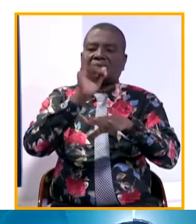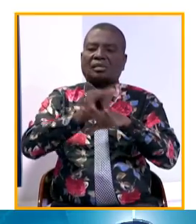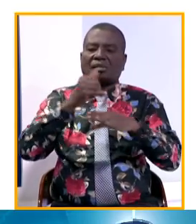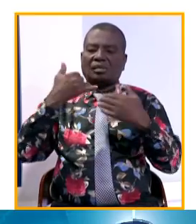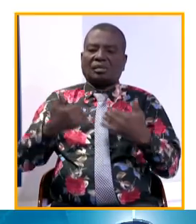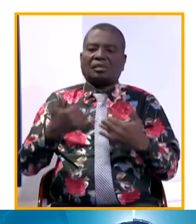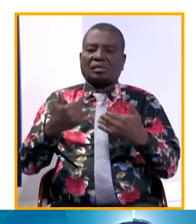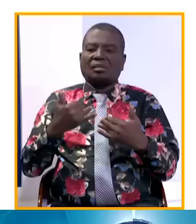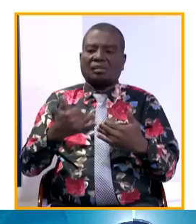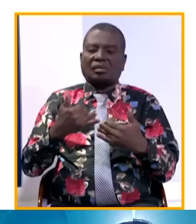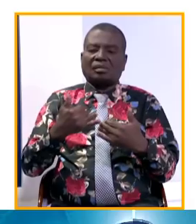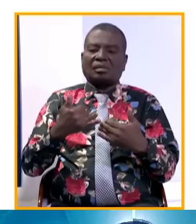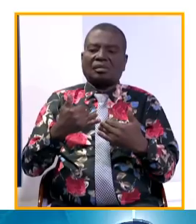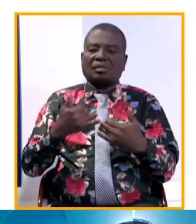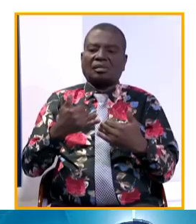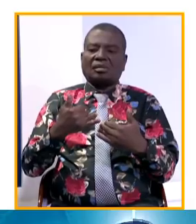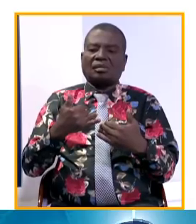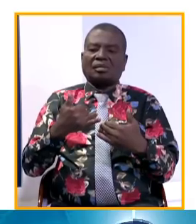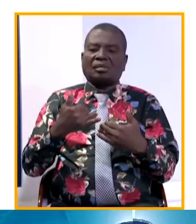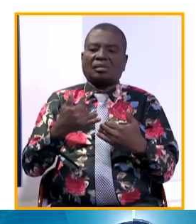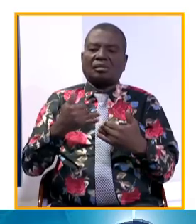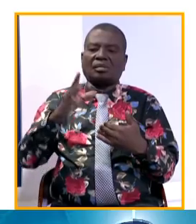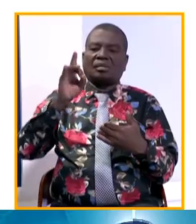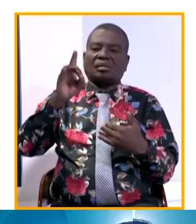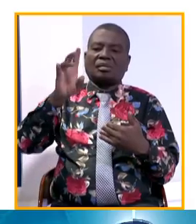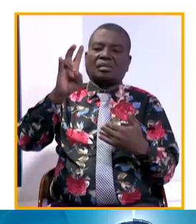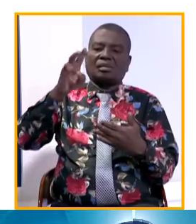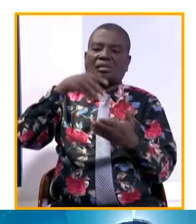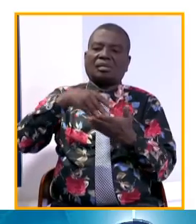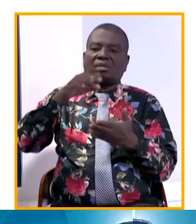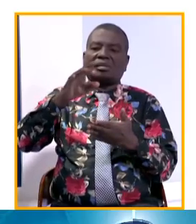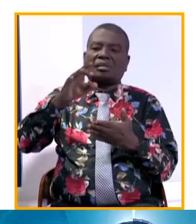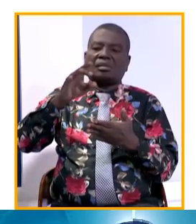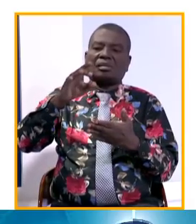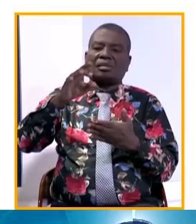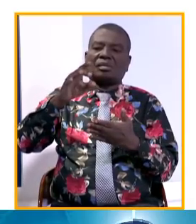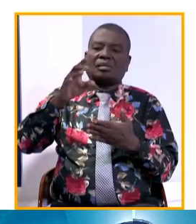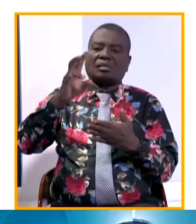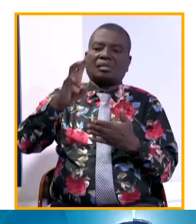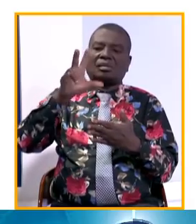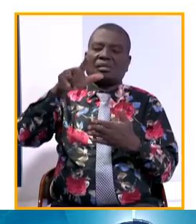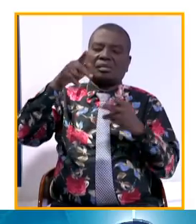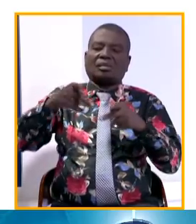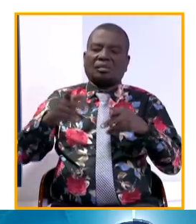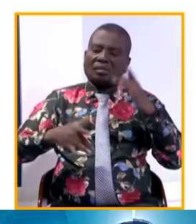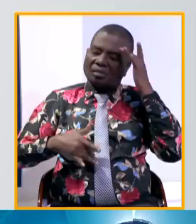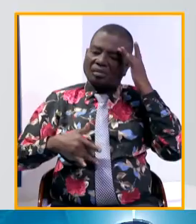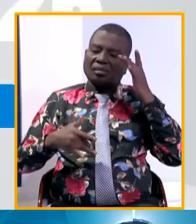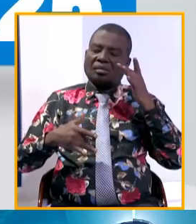d'Ivoire comptabilise donc actuellement 87 073 cas confirmés de